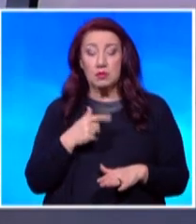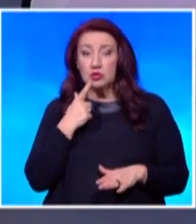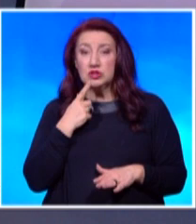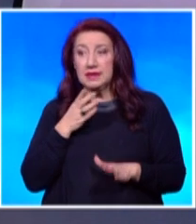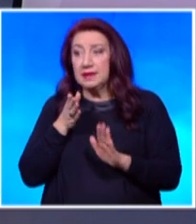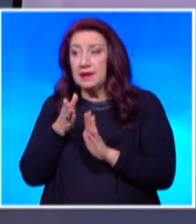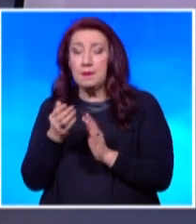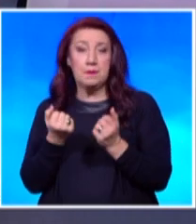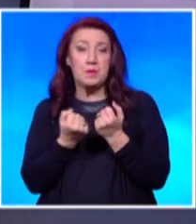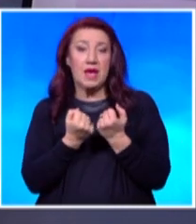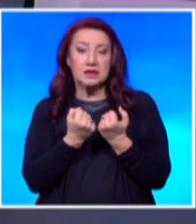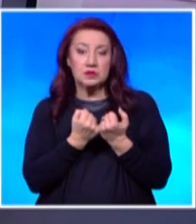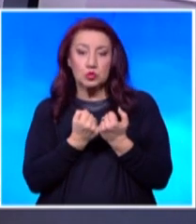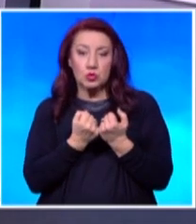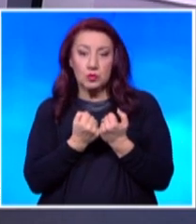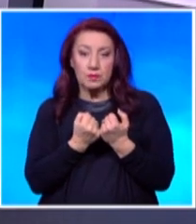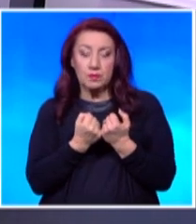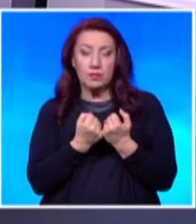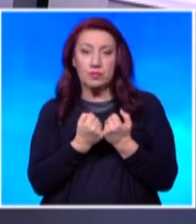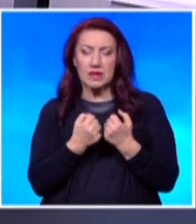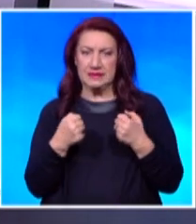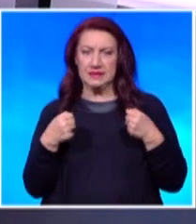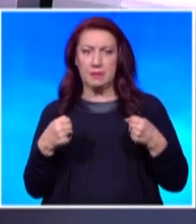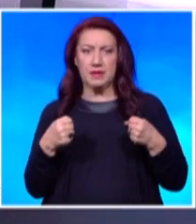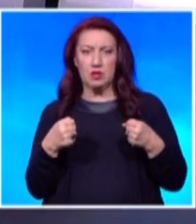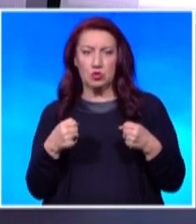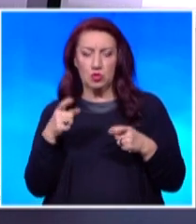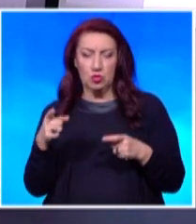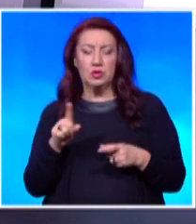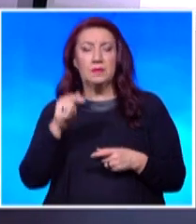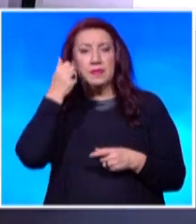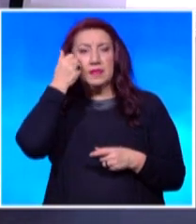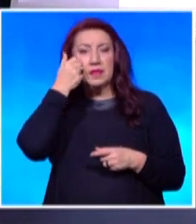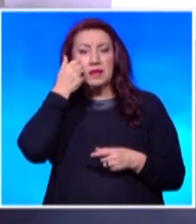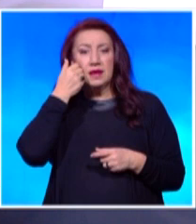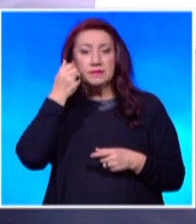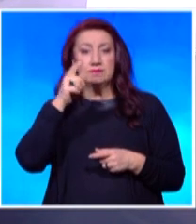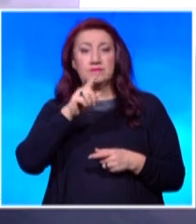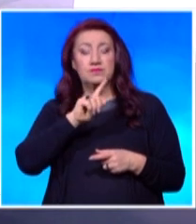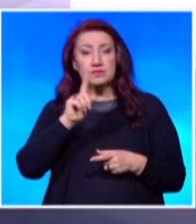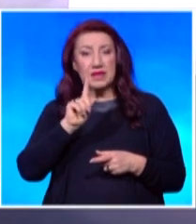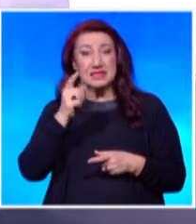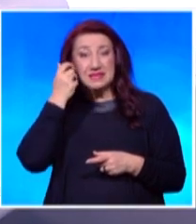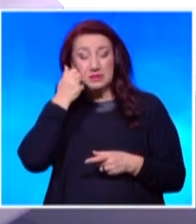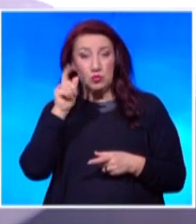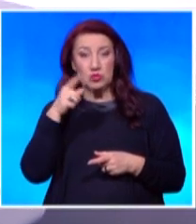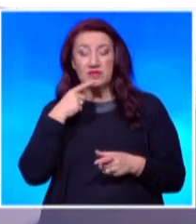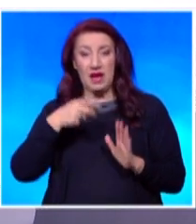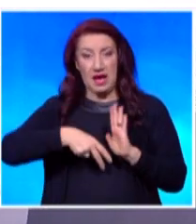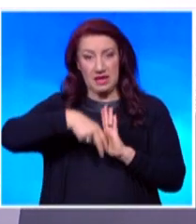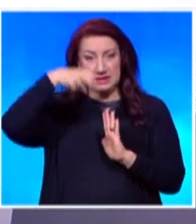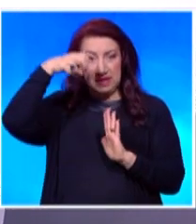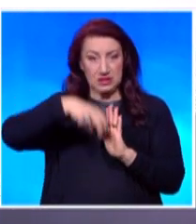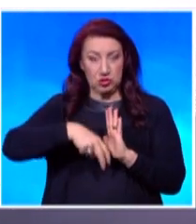които са стабилни в самата сграда, да се използват асансьорите и важни неща, например,